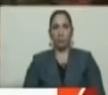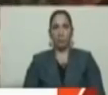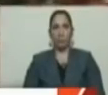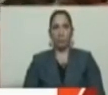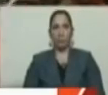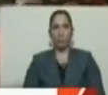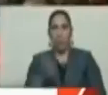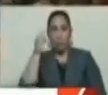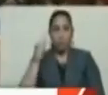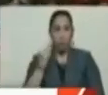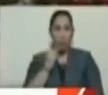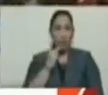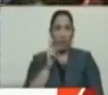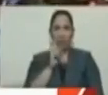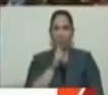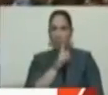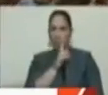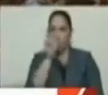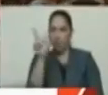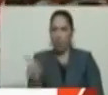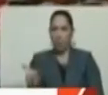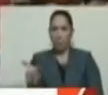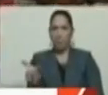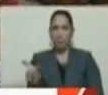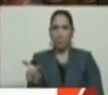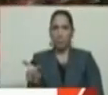الوقت الحالي، ولكن منذ قرابة عقدين تحديدا في عام